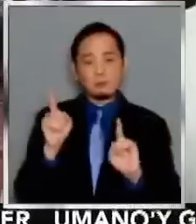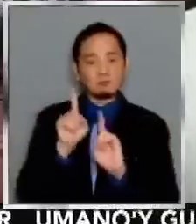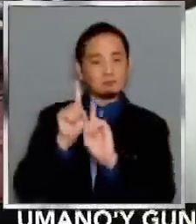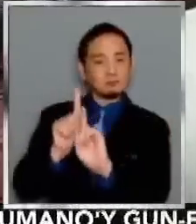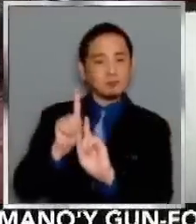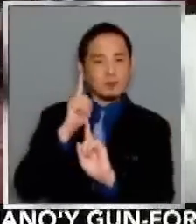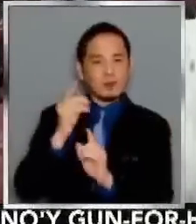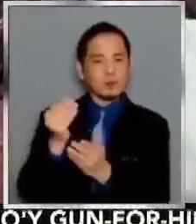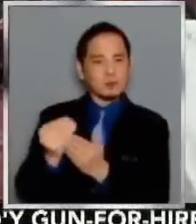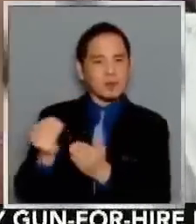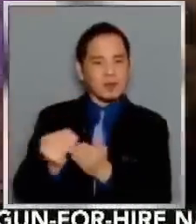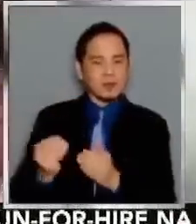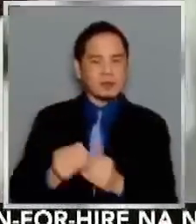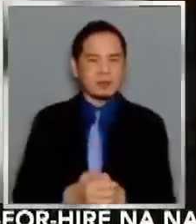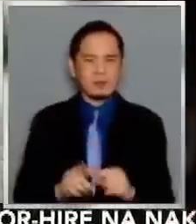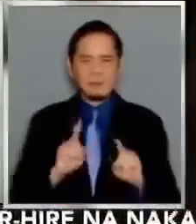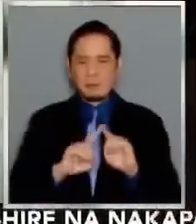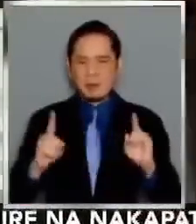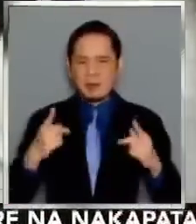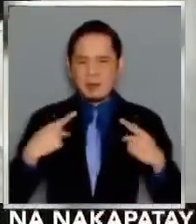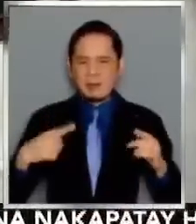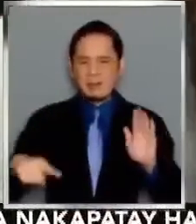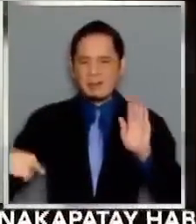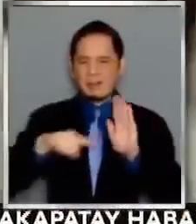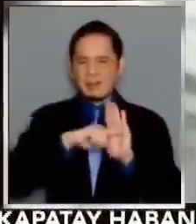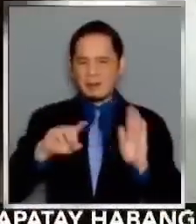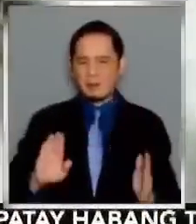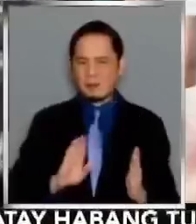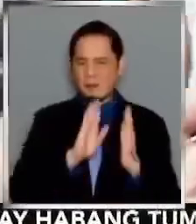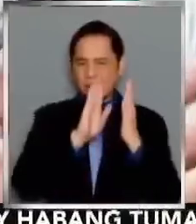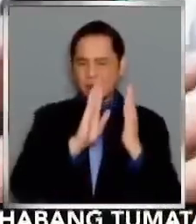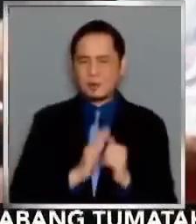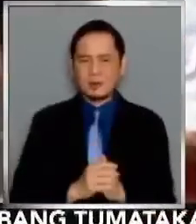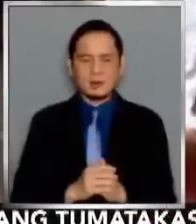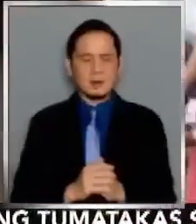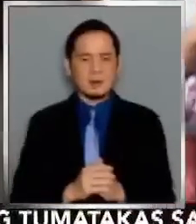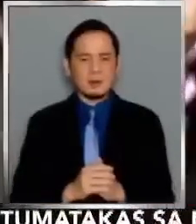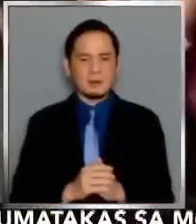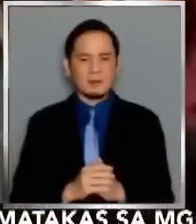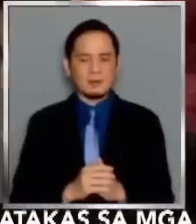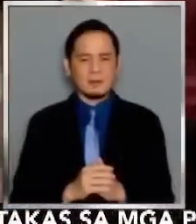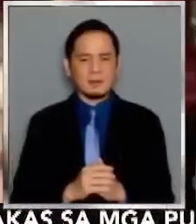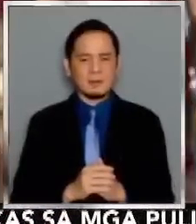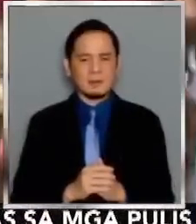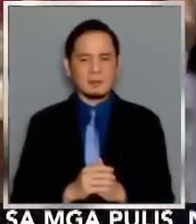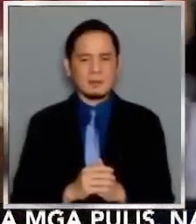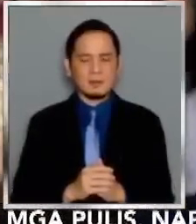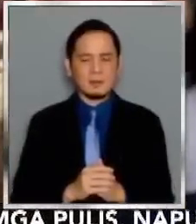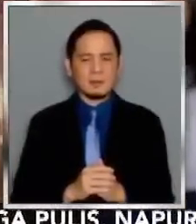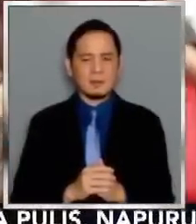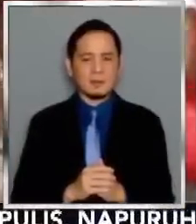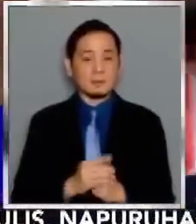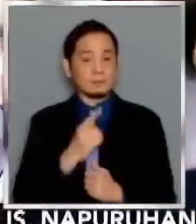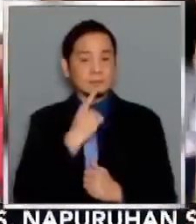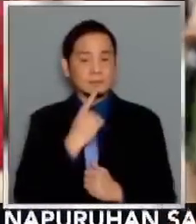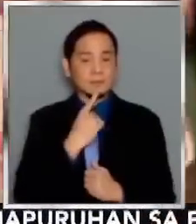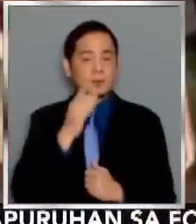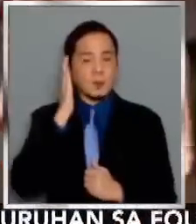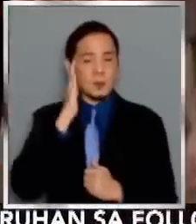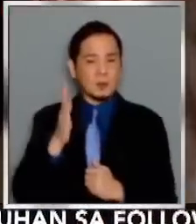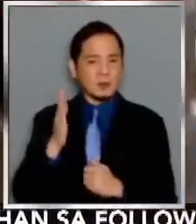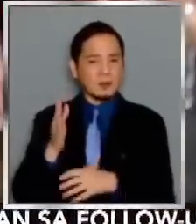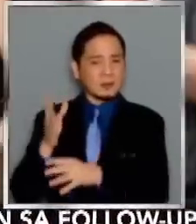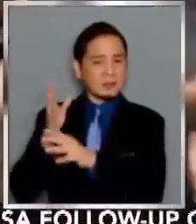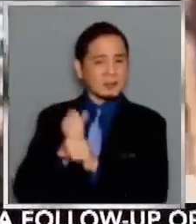may masamang balak pala habang nag-grocery ang biktima. Then hiniram yung motor niya, sabi ko kukuhanin lang daw yung price niyang